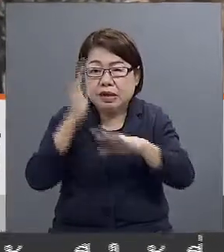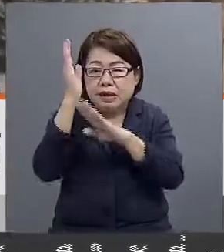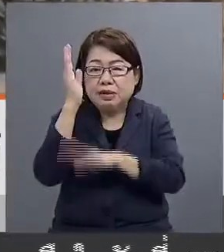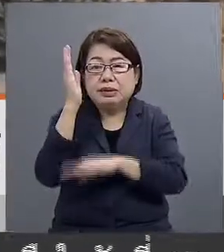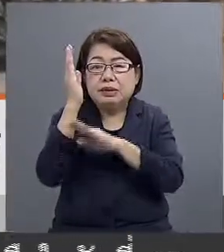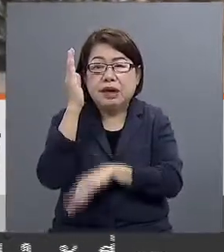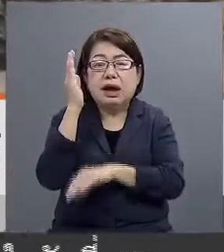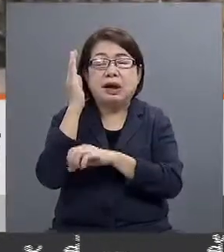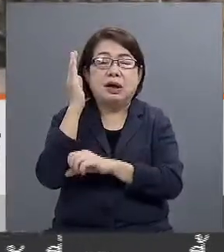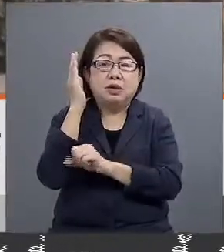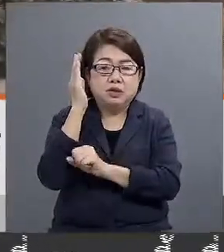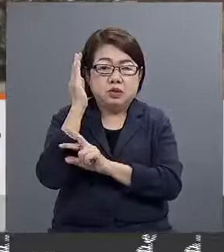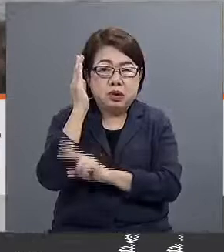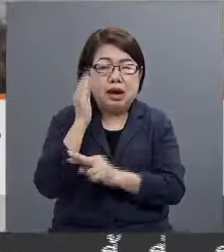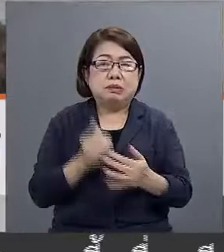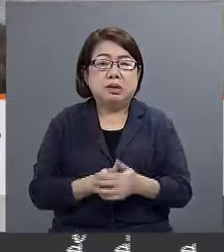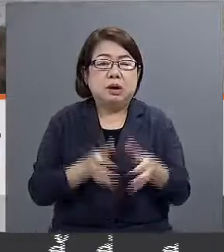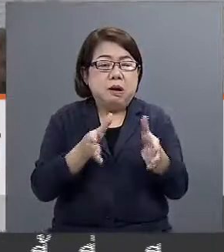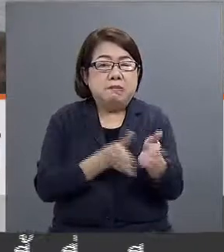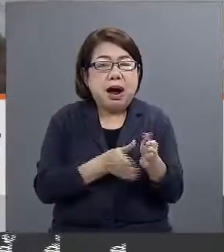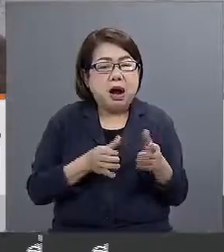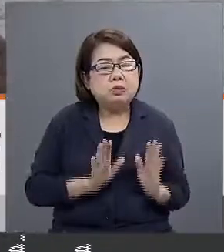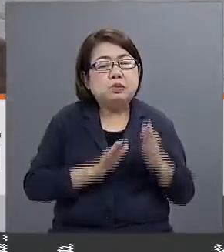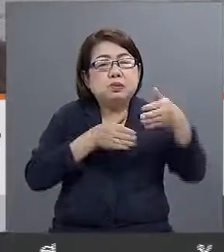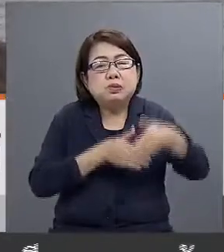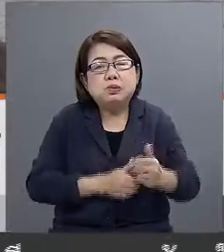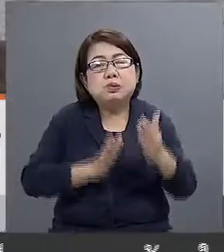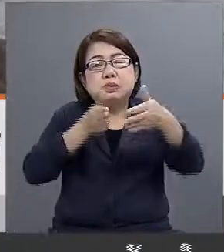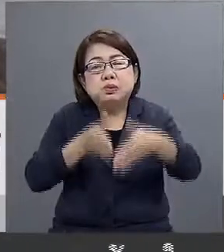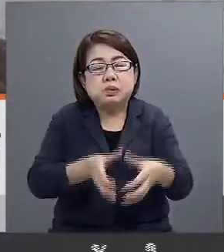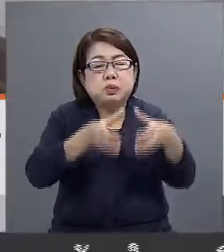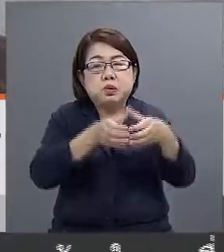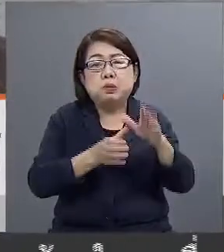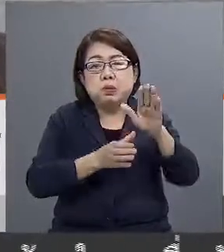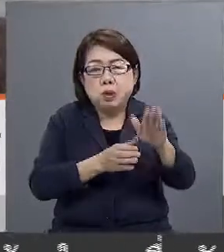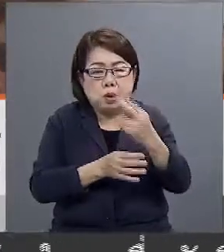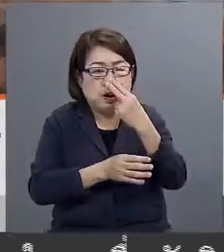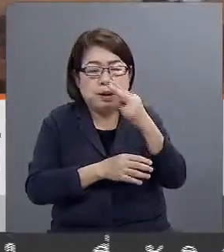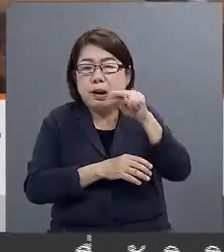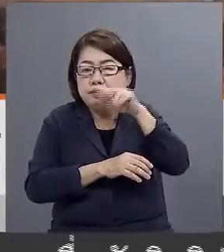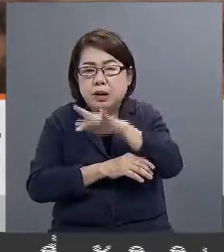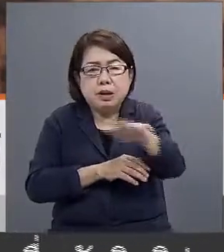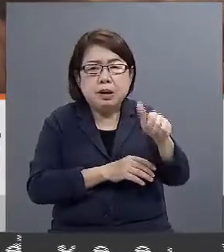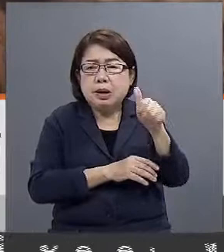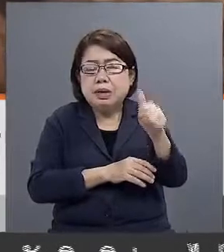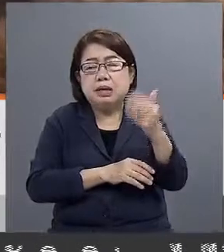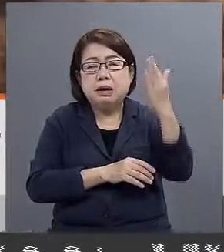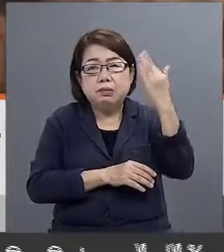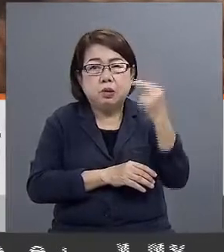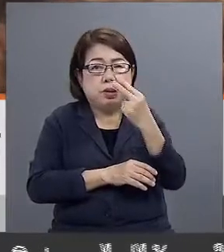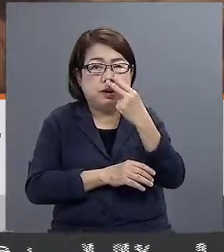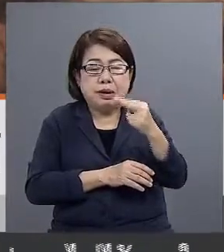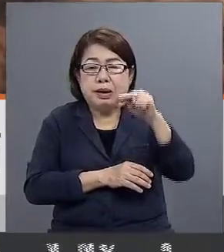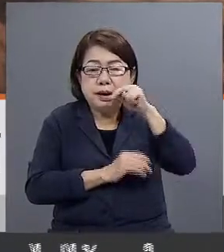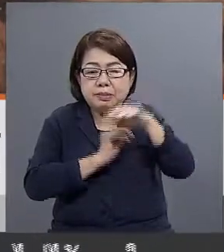รูด้ามรรครวมตัวเป็นกลุ่มเป็นเครื่องบ่งชี้ความอุดมสมบูรณ์ในทะเลที่ผ่านมาพบว่าแต่ถ้าบริเวณทะเลอ่าวไทยบางส่วน